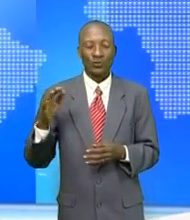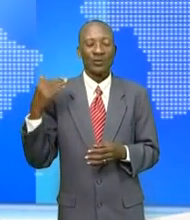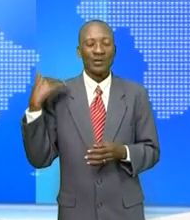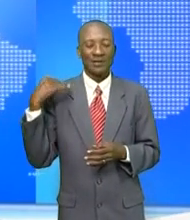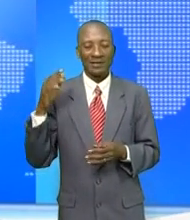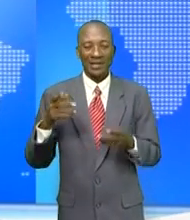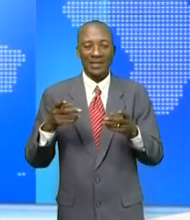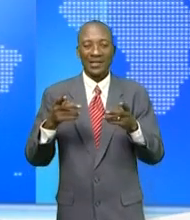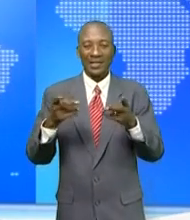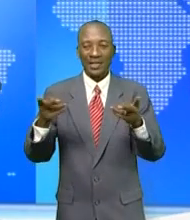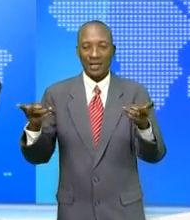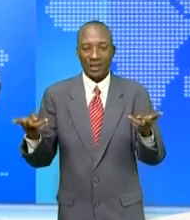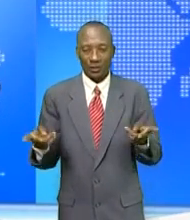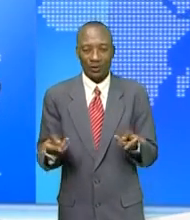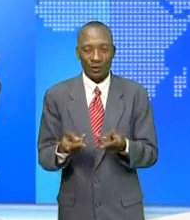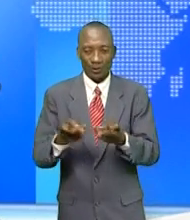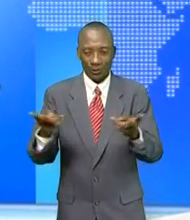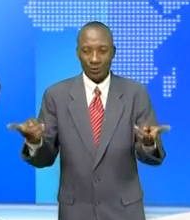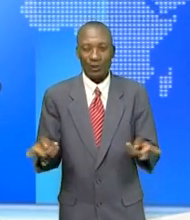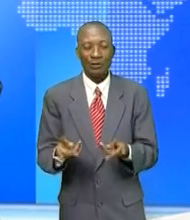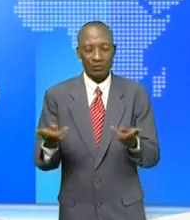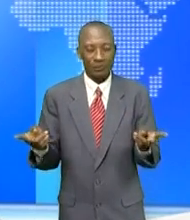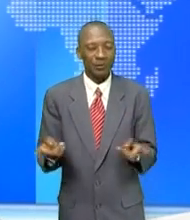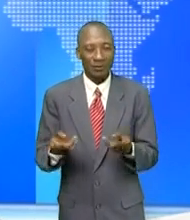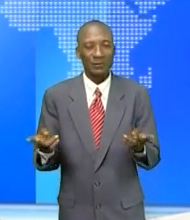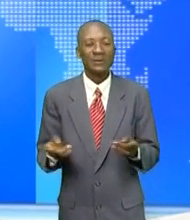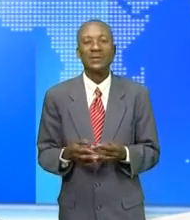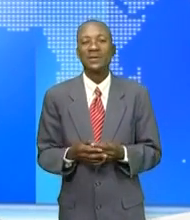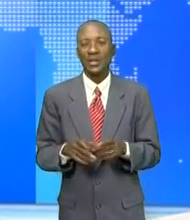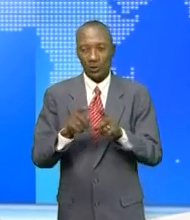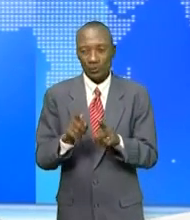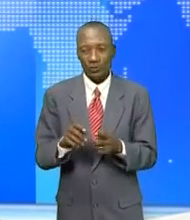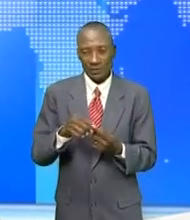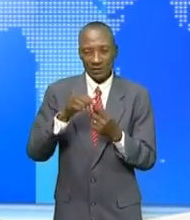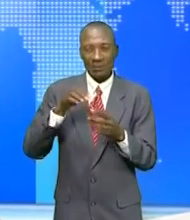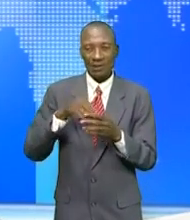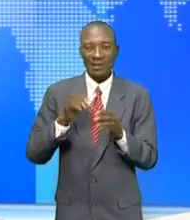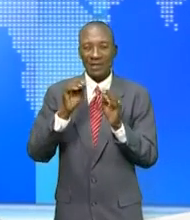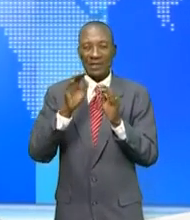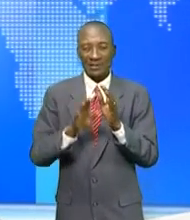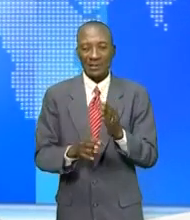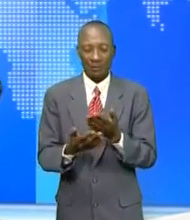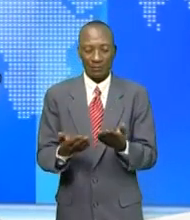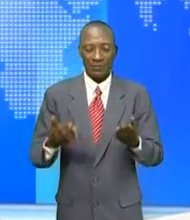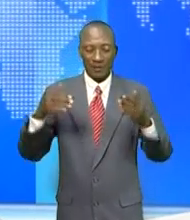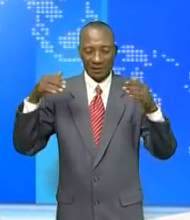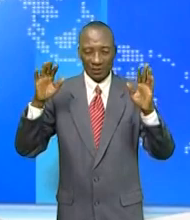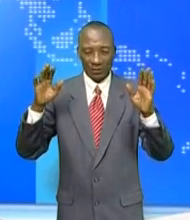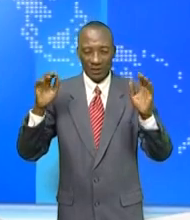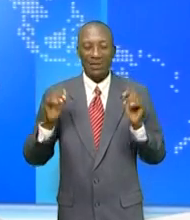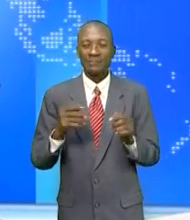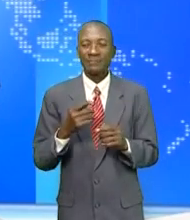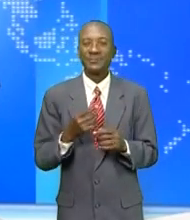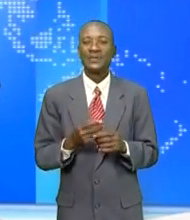du ministère, son Excellence Monsieur le Ministre de l'enseignement primaire, secondaire et technique porte à la connaissance de tous les